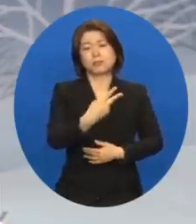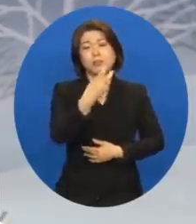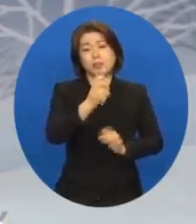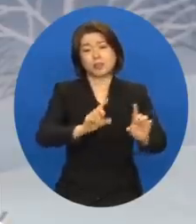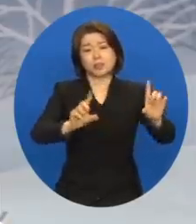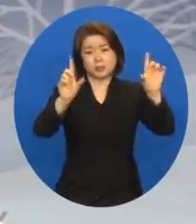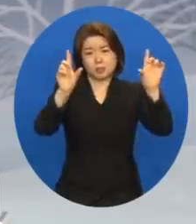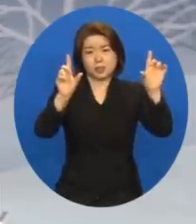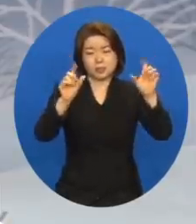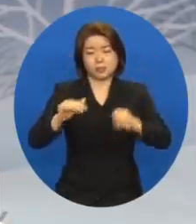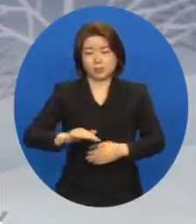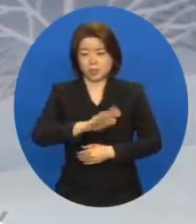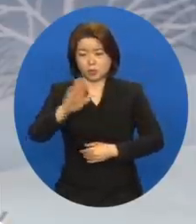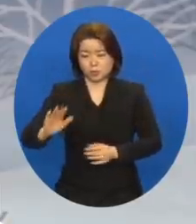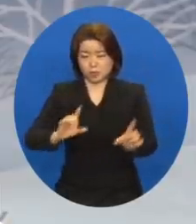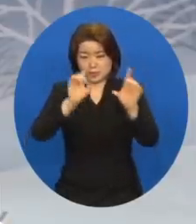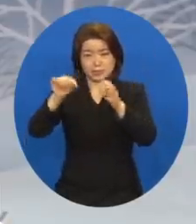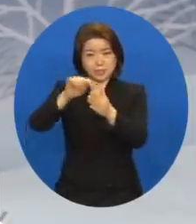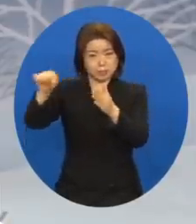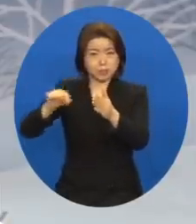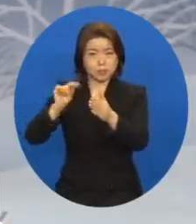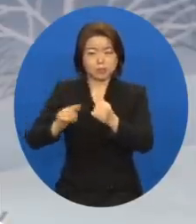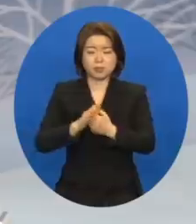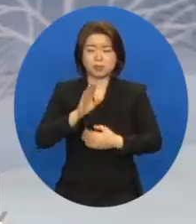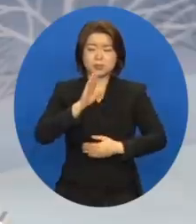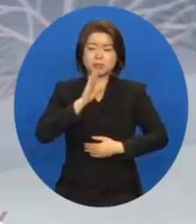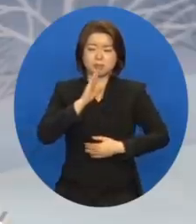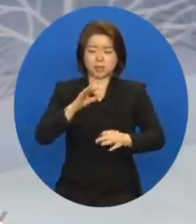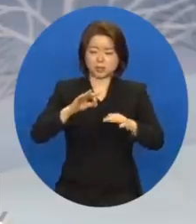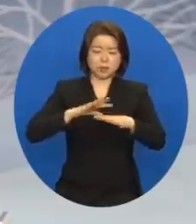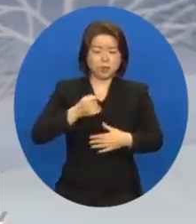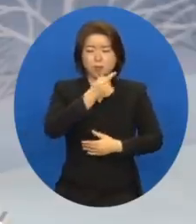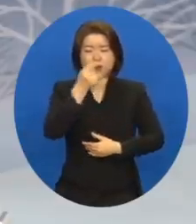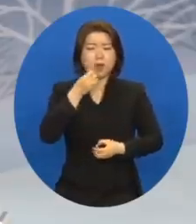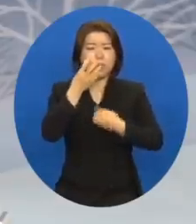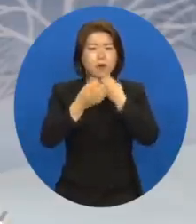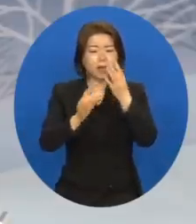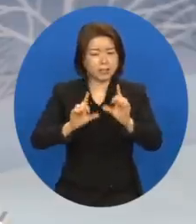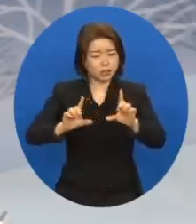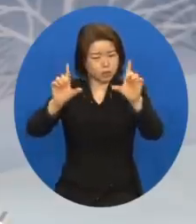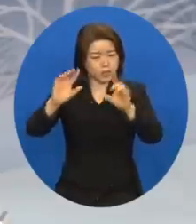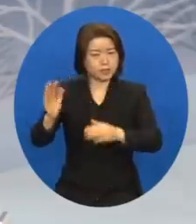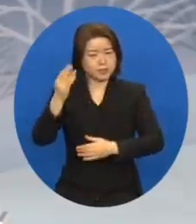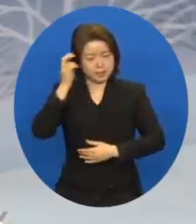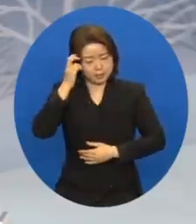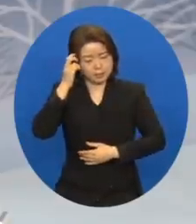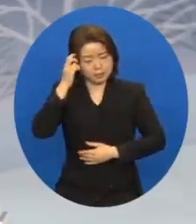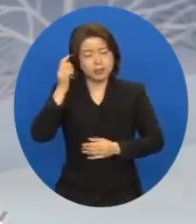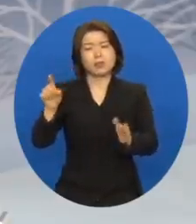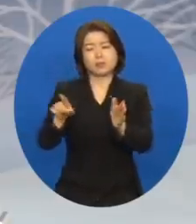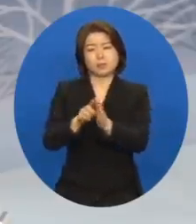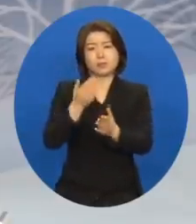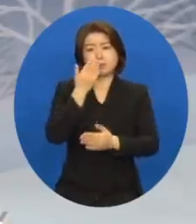2020년은 우리의 삶에 있어서 참으로 놀라운 간증의 해가 될 것이라고 저는 믿습니다.